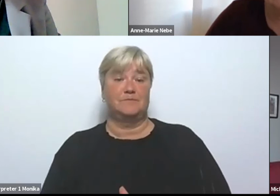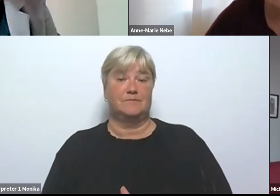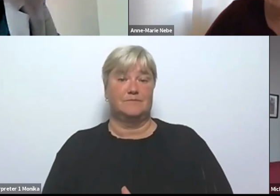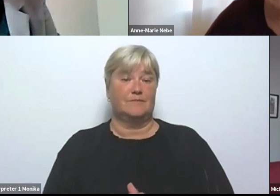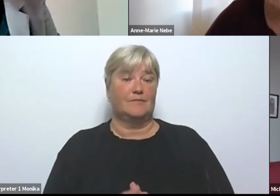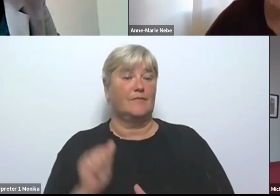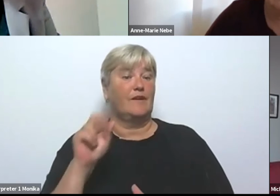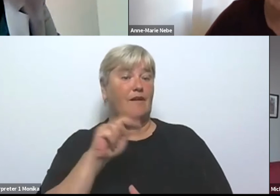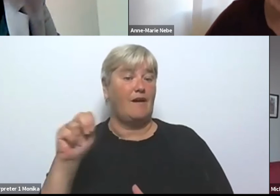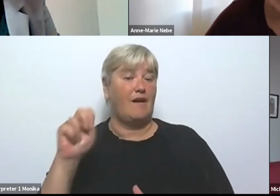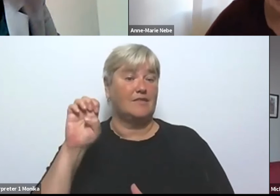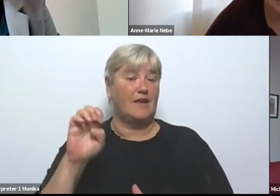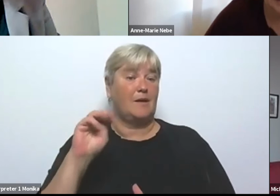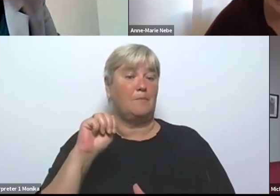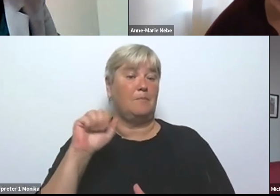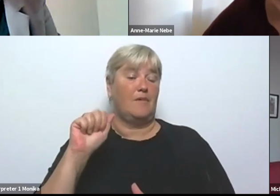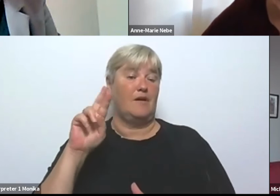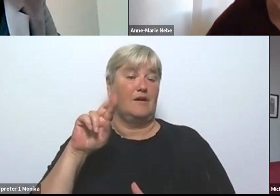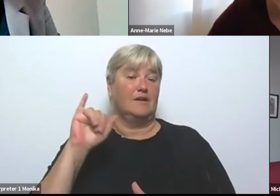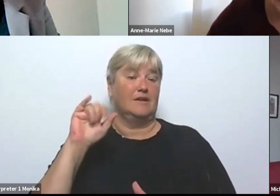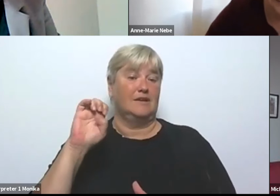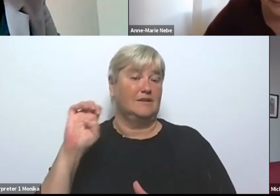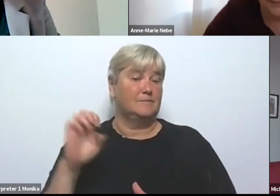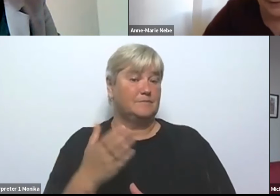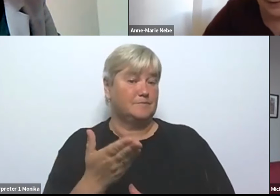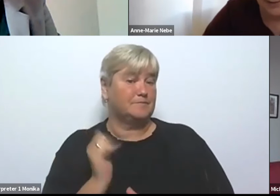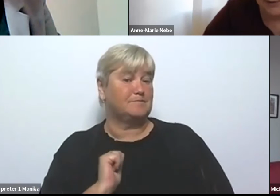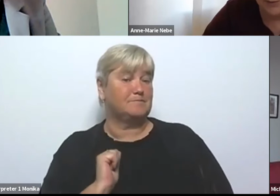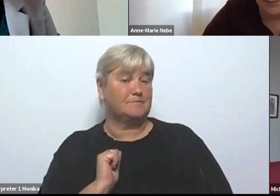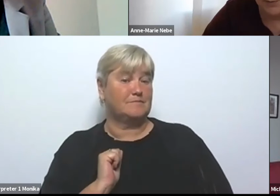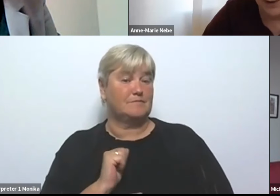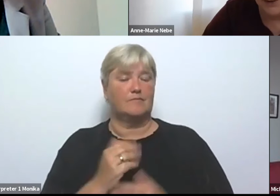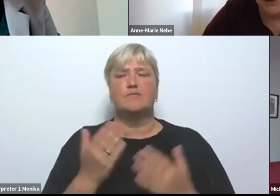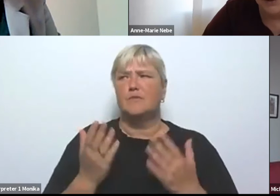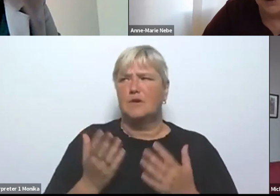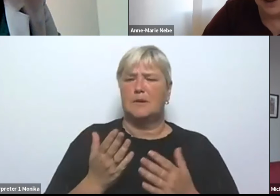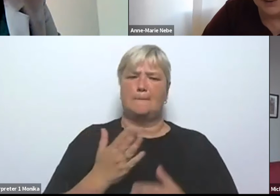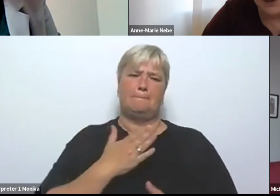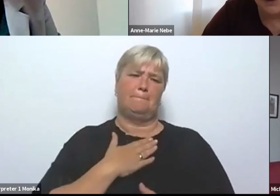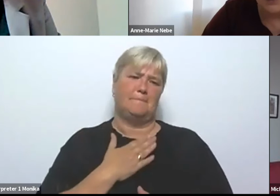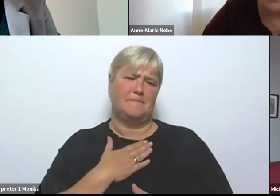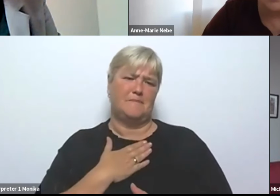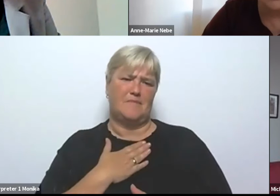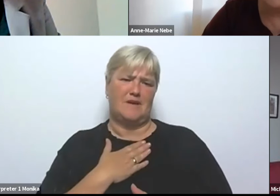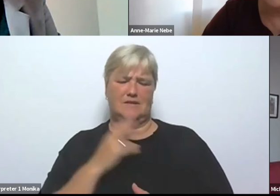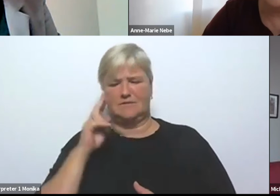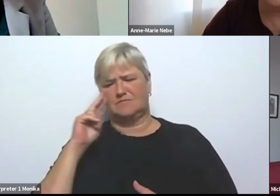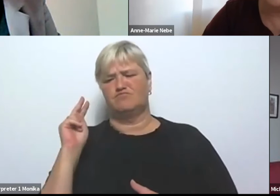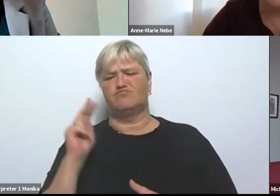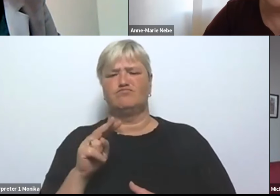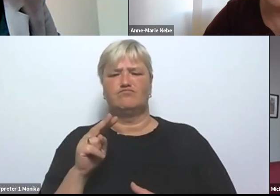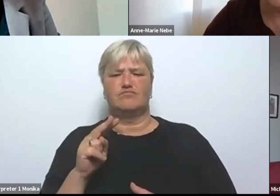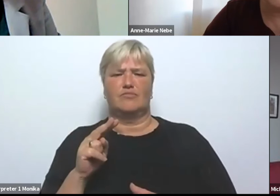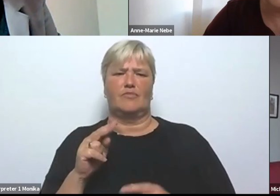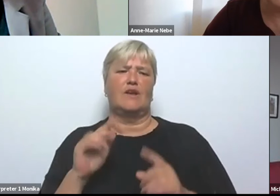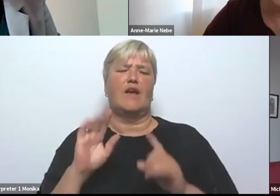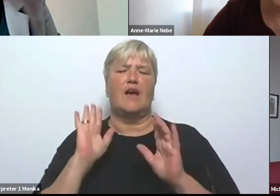Annemarie, danke. Ulrike. Ja, also mein Ansinnen geht darin, aus